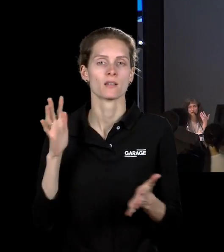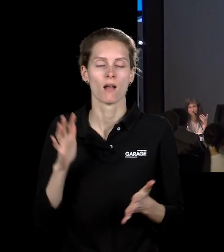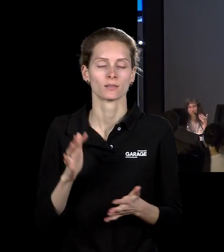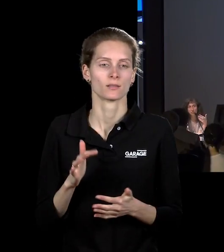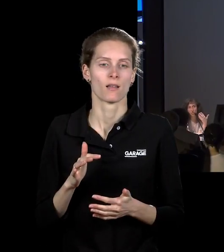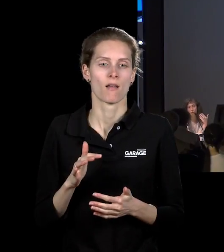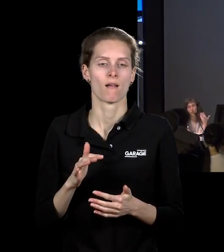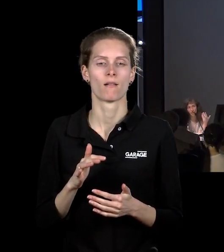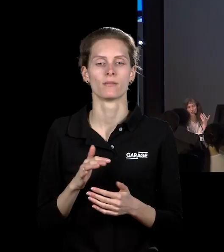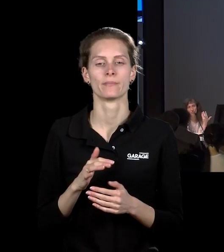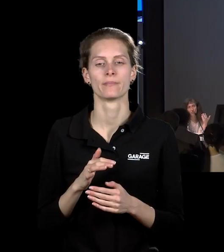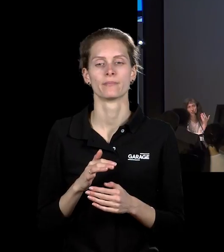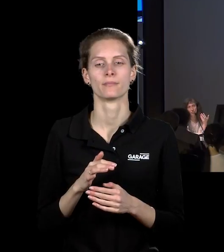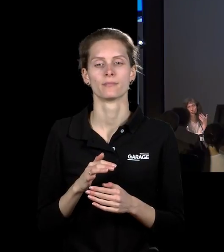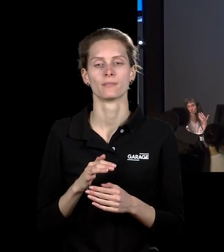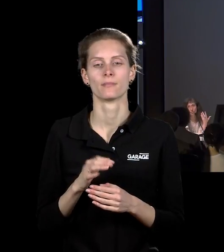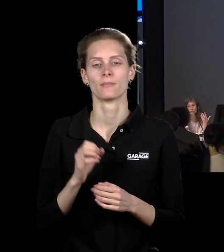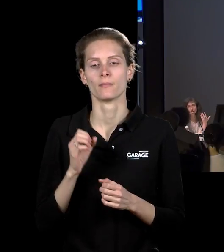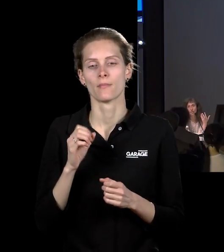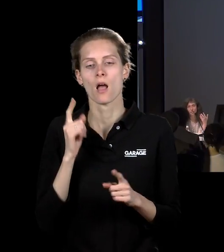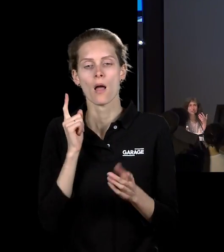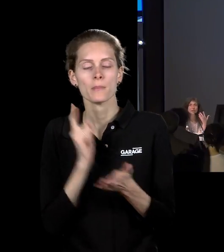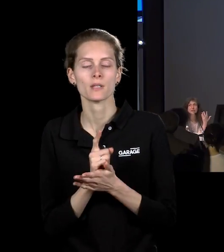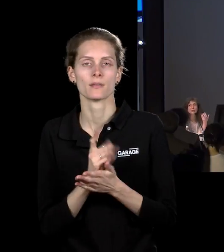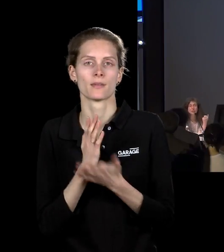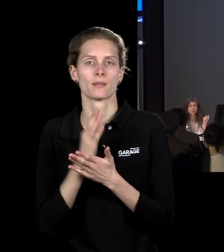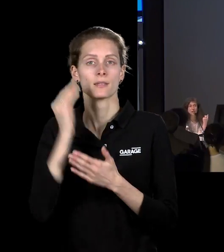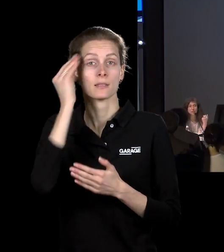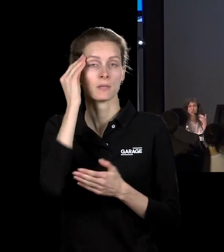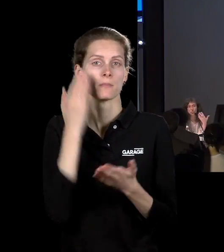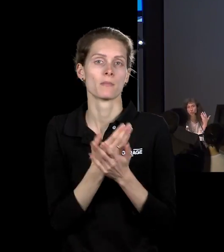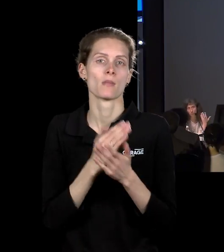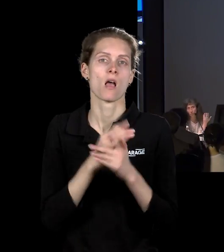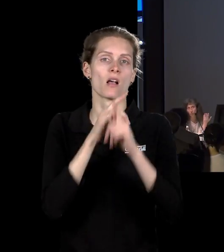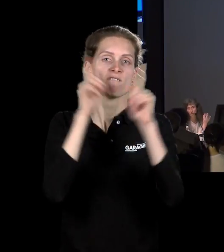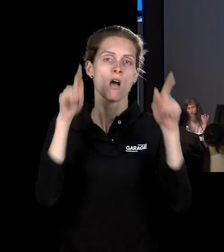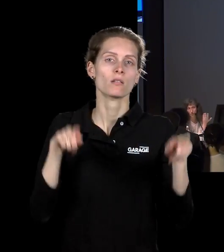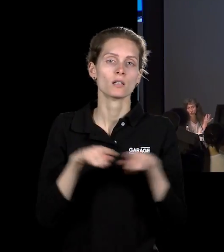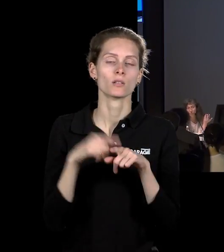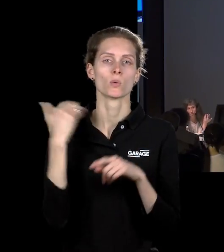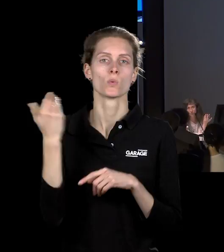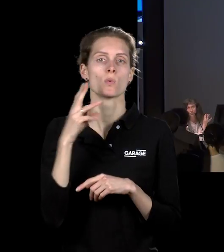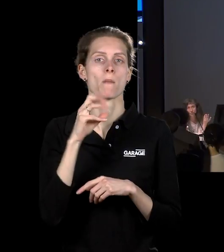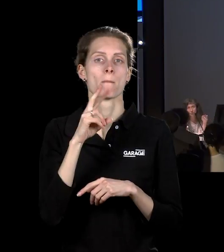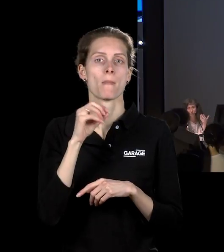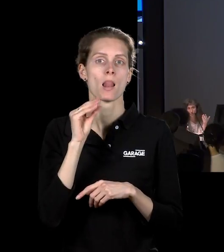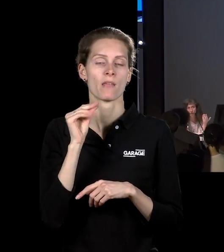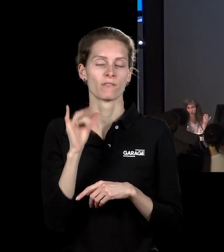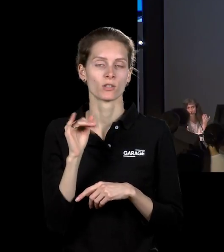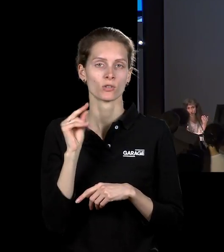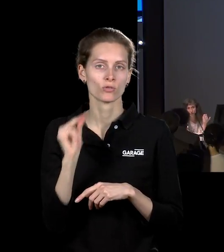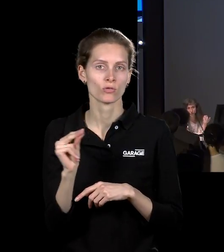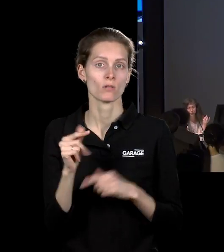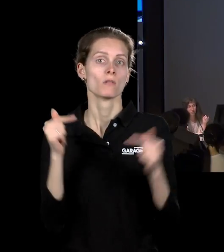фигура всегда нагружена неким смыслом, и что там квадрат, если это квадрат Малевича, тоже, например, может стать уже религиозным символом, а не